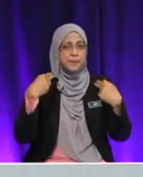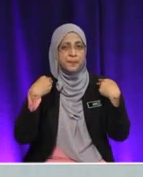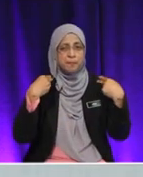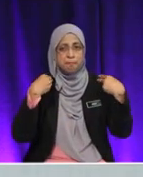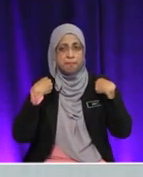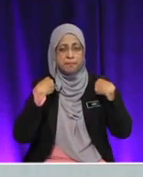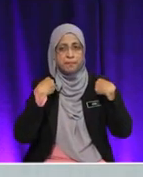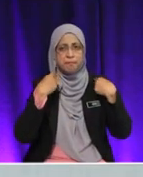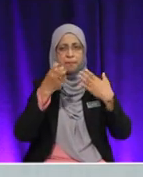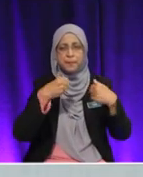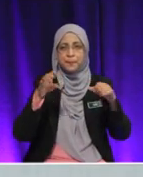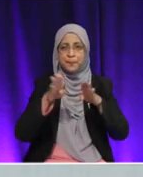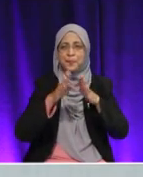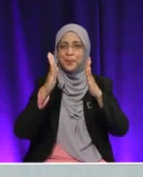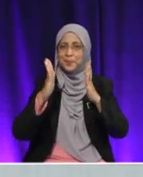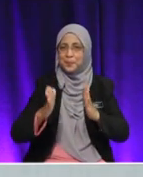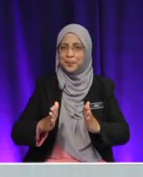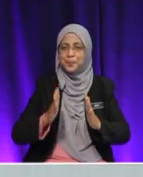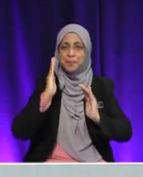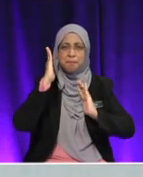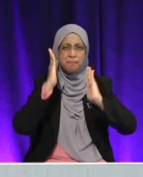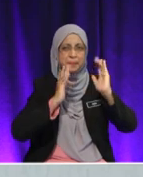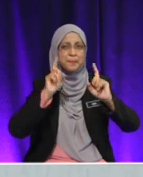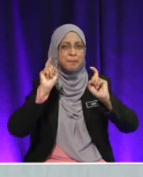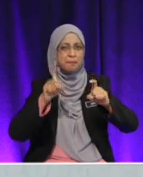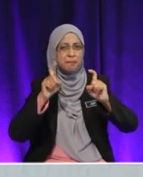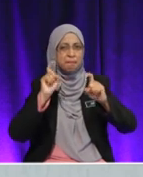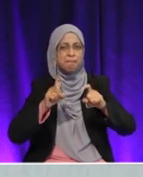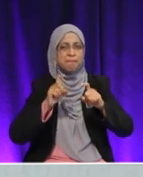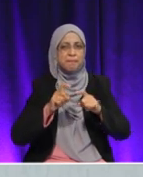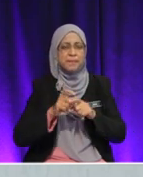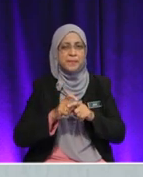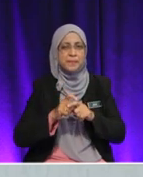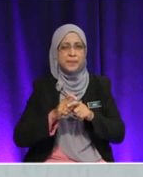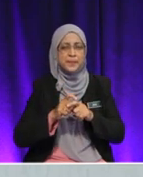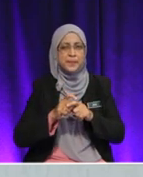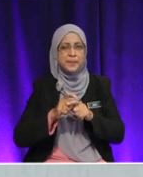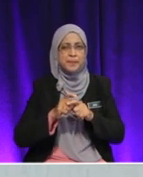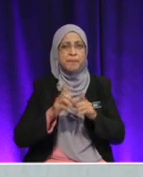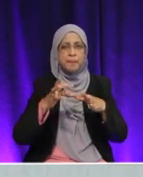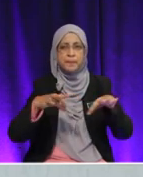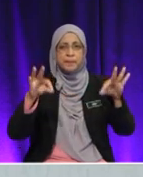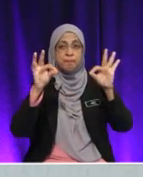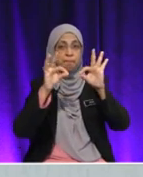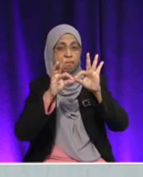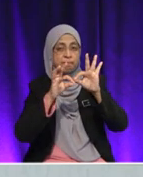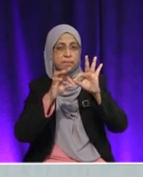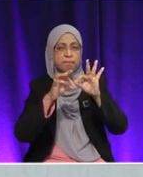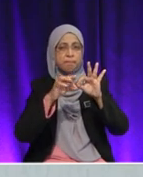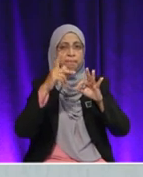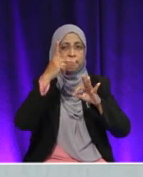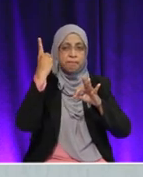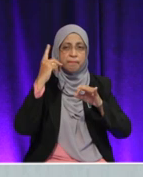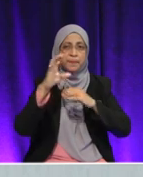hak sebagai warga negara harus diambil secara lebih penting karena pertama sekali dia mewujudkan kemakmuran